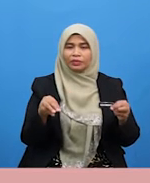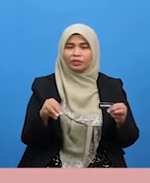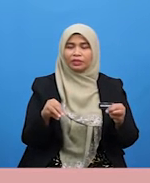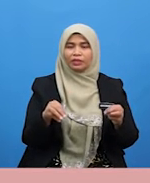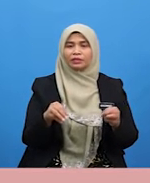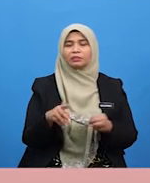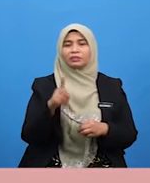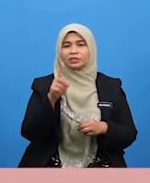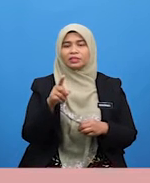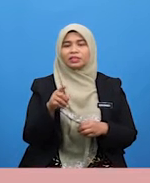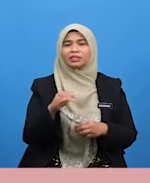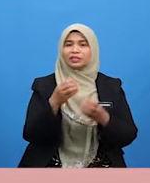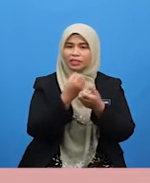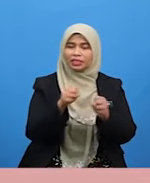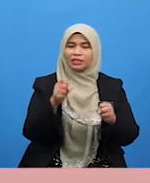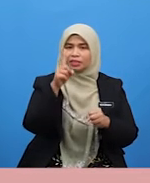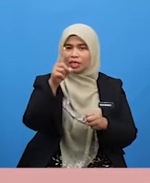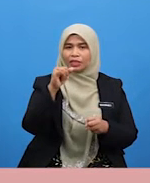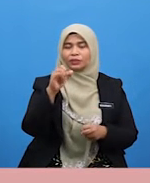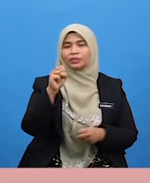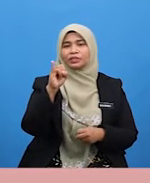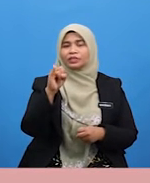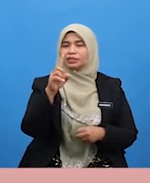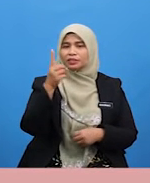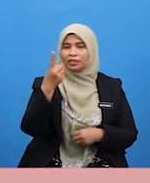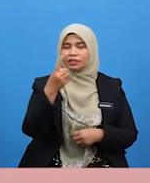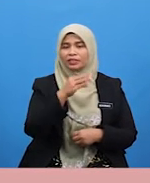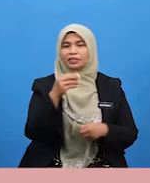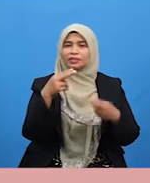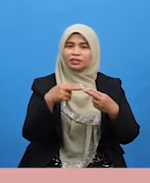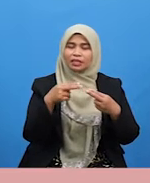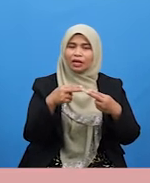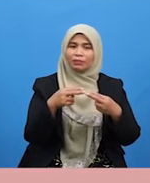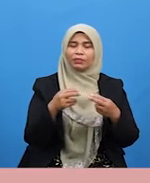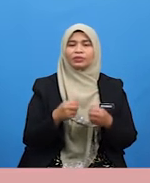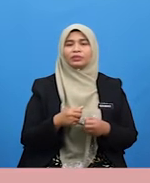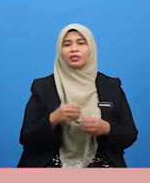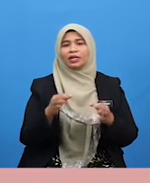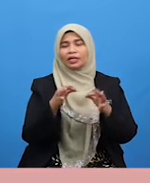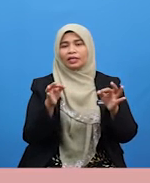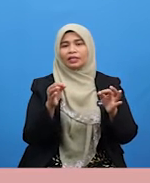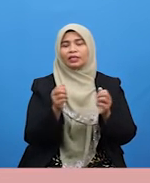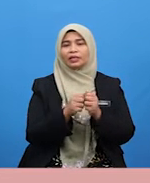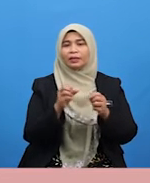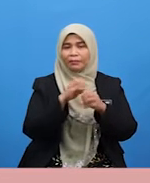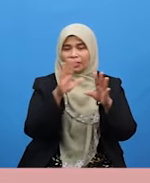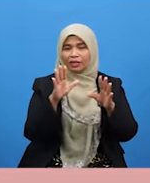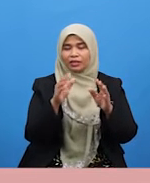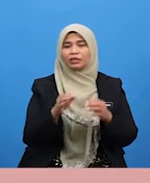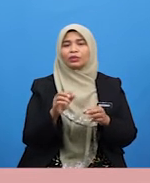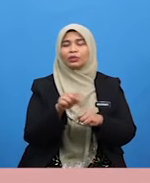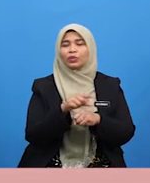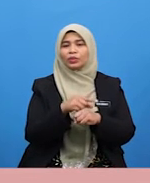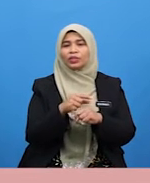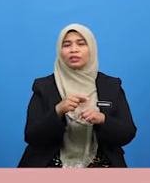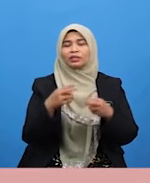dikendaki menyediakan satu isi saja dan terus sambungkan ayat tadi dengan penerangan. Menggunakan